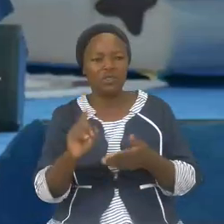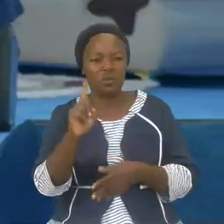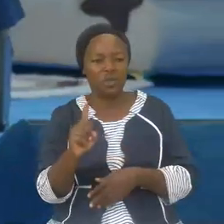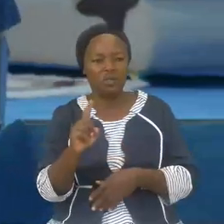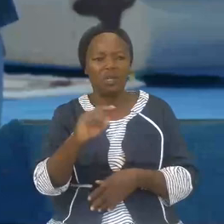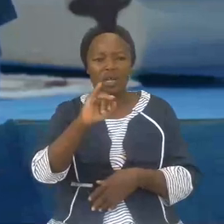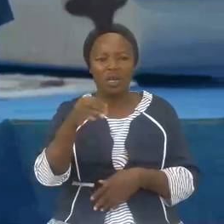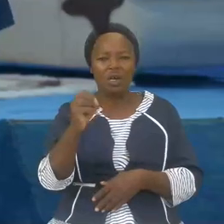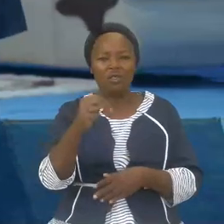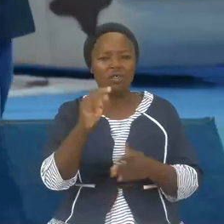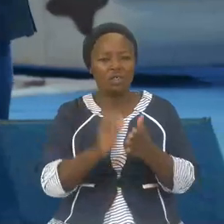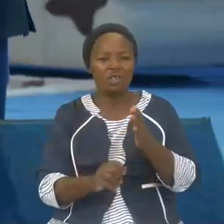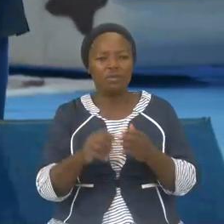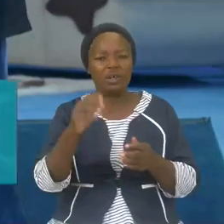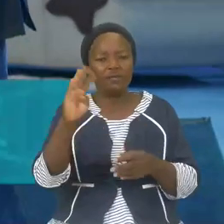Jean 14, 1.